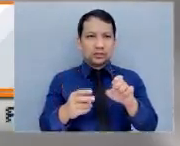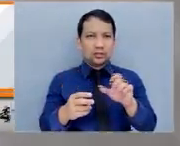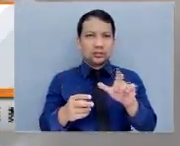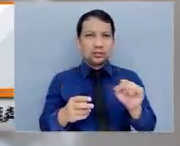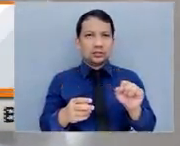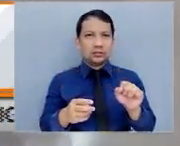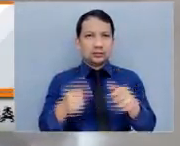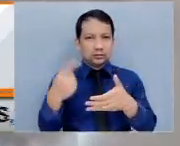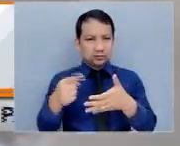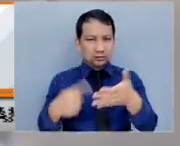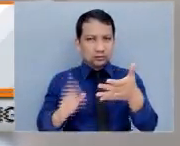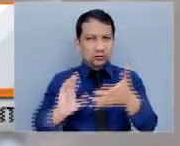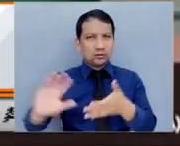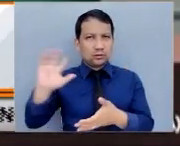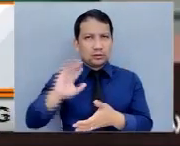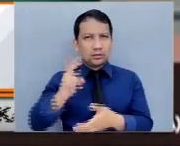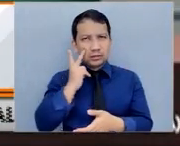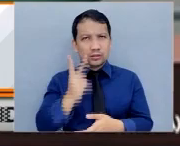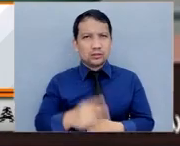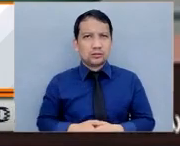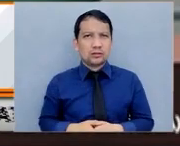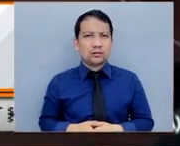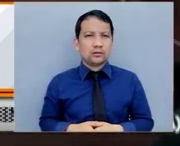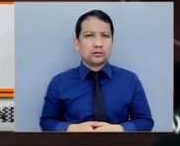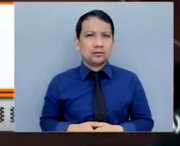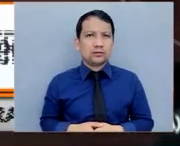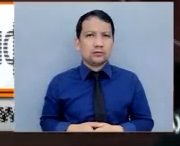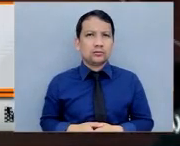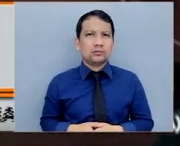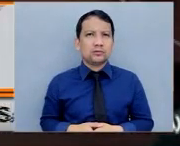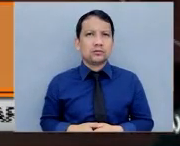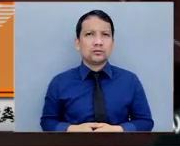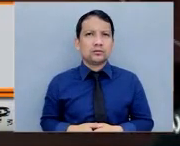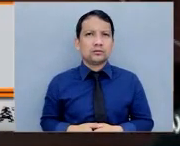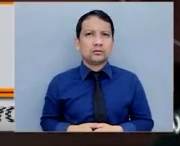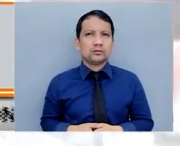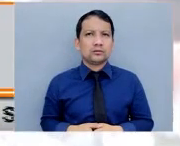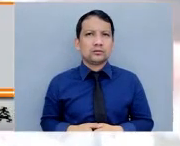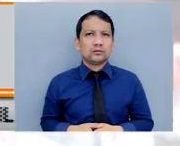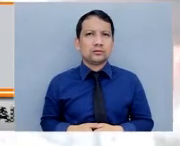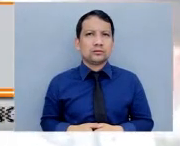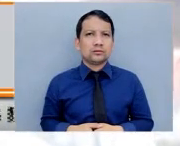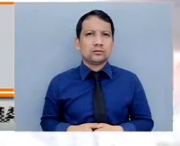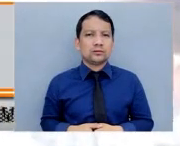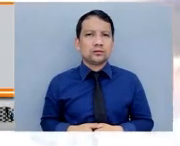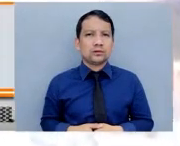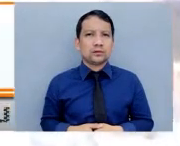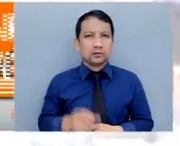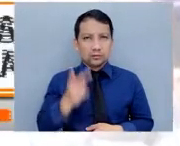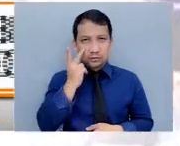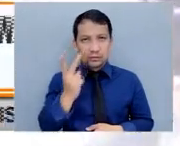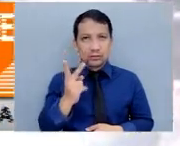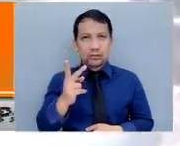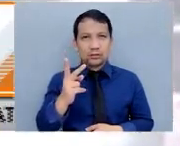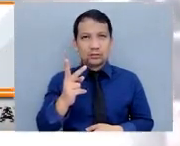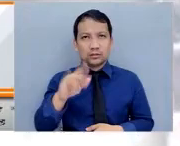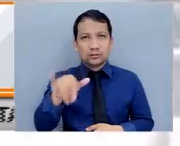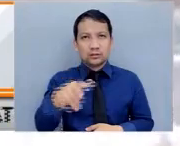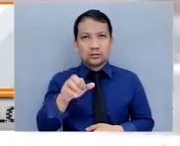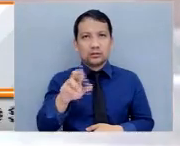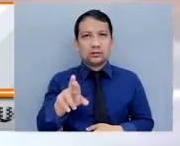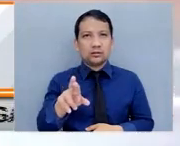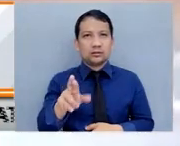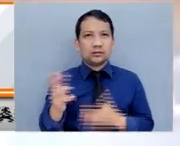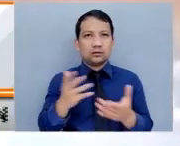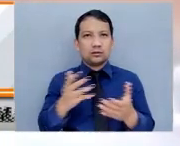siyang nag-inspeksyon noon. Ni nakita ka? Wala po, sir. Umikot ka? Yes, sir. Pero sabi ni Cataroja, walang